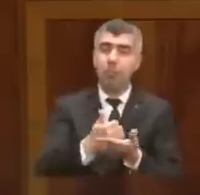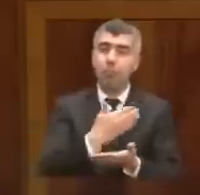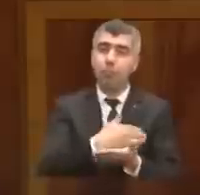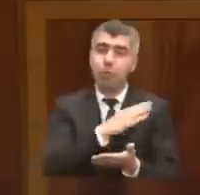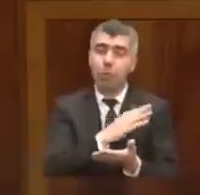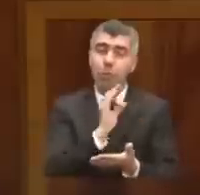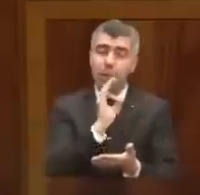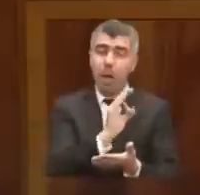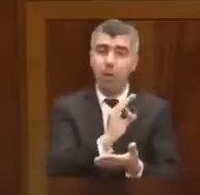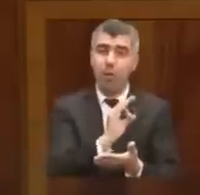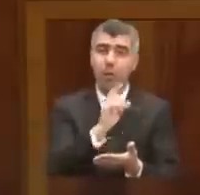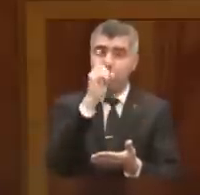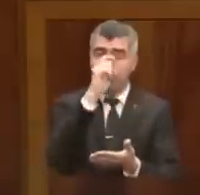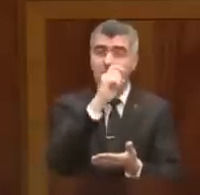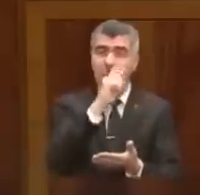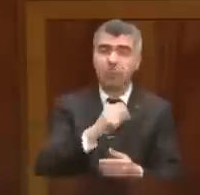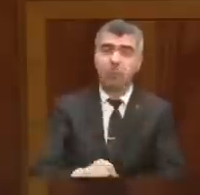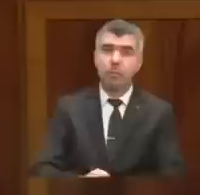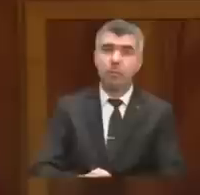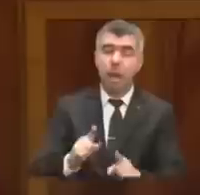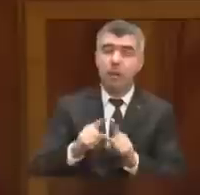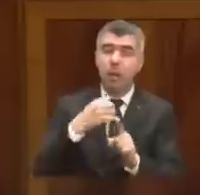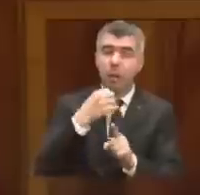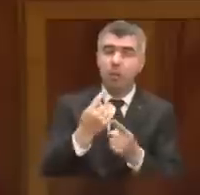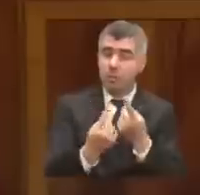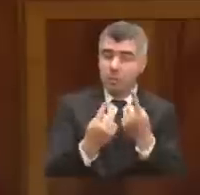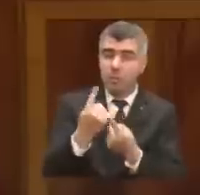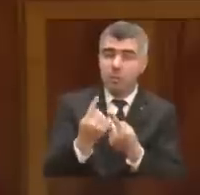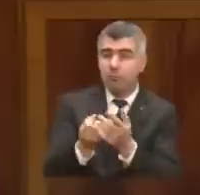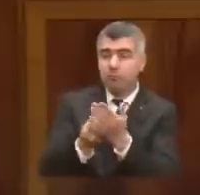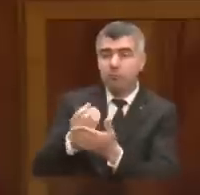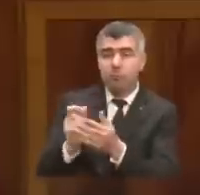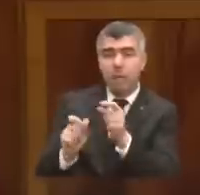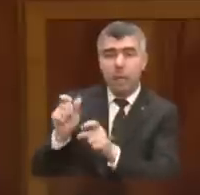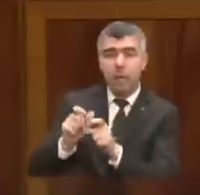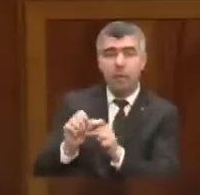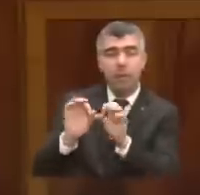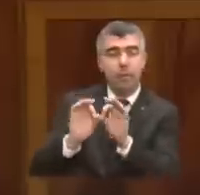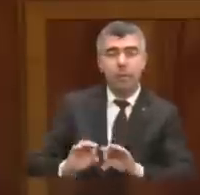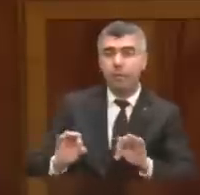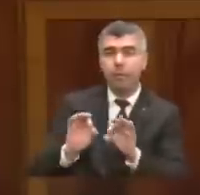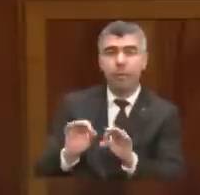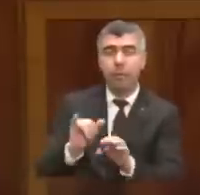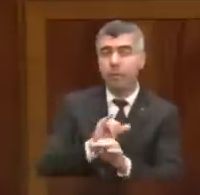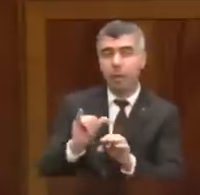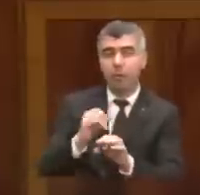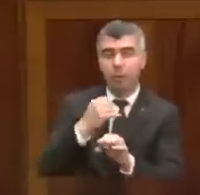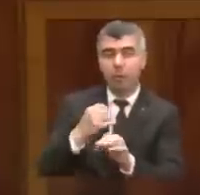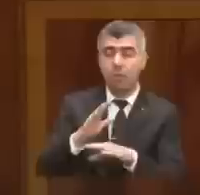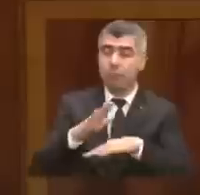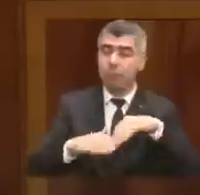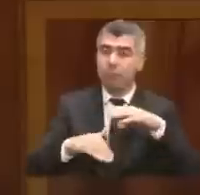يعني انه تاخذها بحال هذا الكلام ديال التهيج ديال المواطنين وهذا، يعني باز باز. انا نقول لك باز،